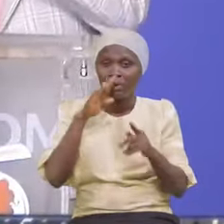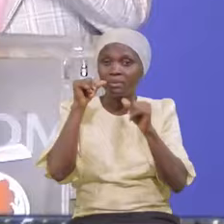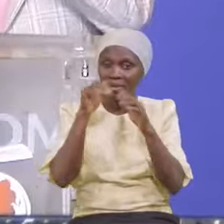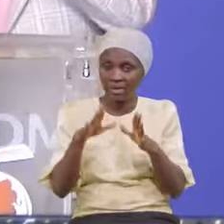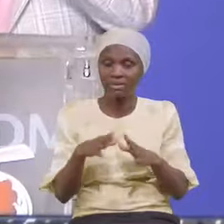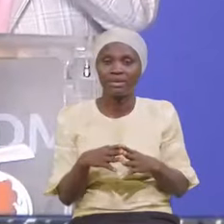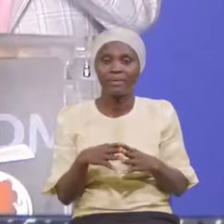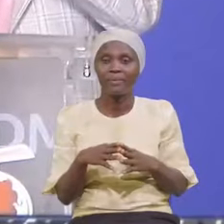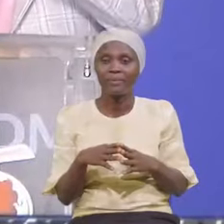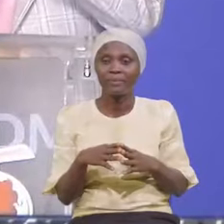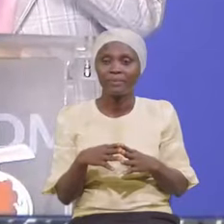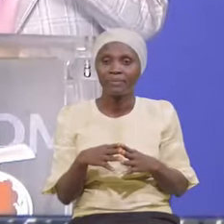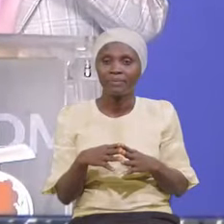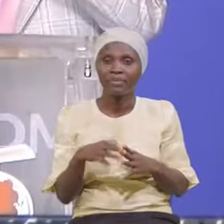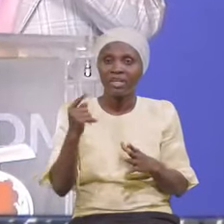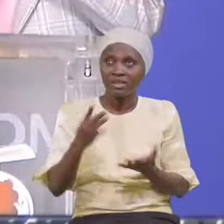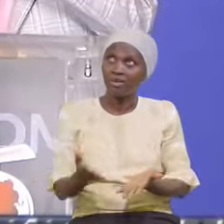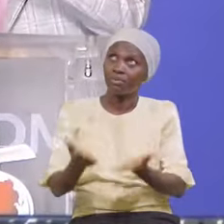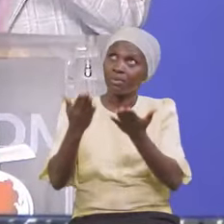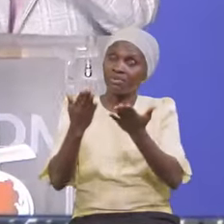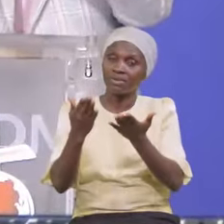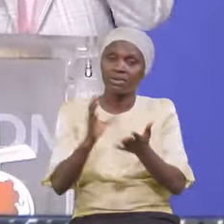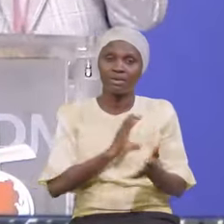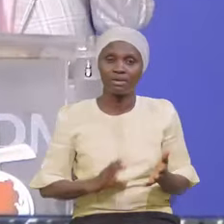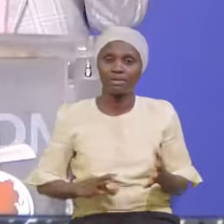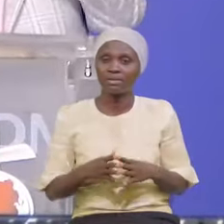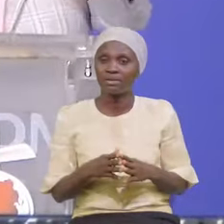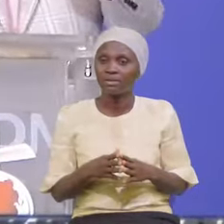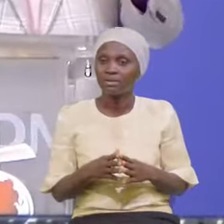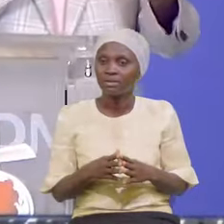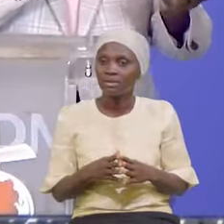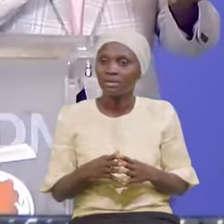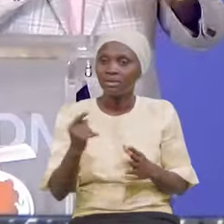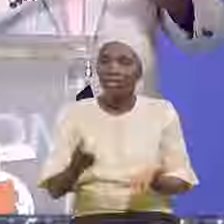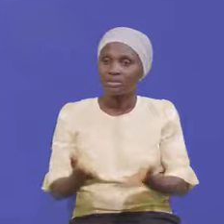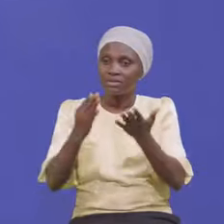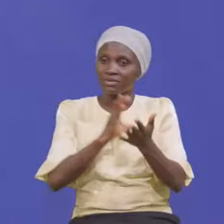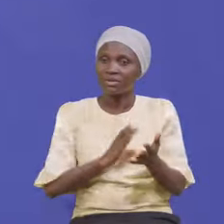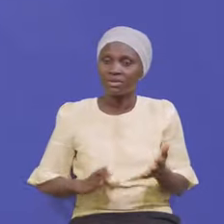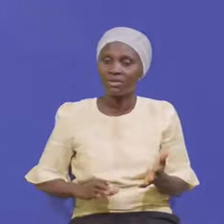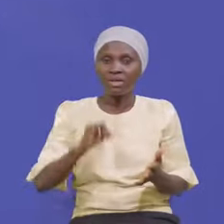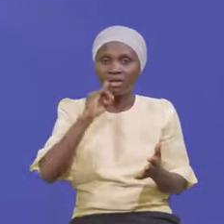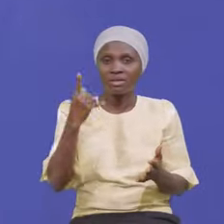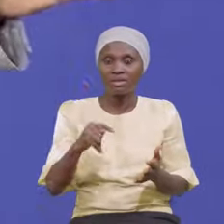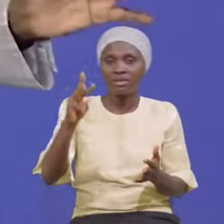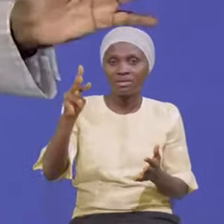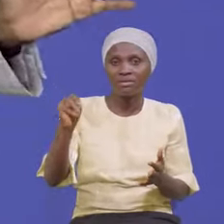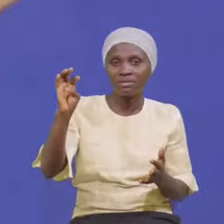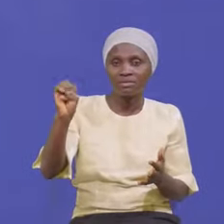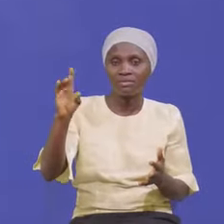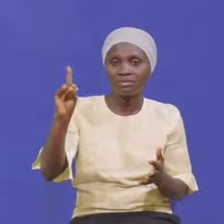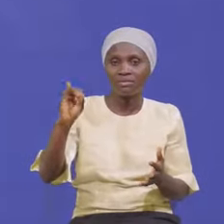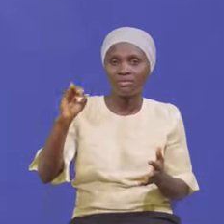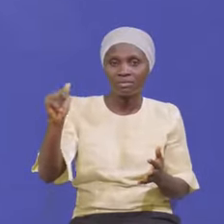మీరు ఆశీర్వదించబడడానికి. The uplifted Christ. క్రీస్తు హెచ్చించబడి ఉన్నాడు. The uplifted Christ is the mediator between